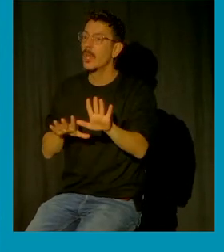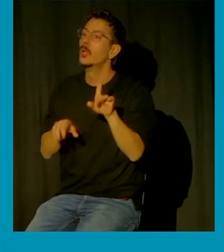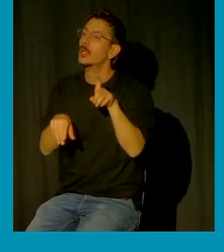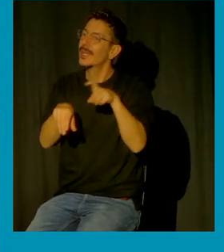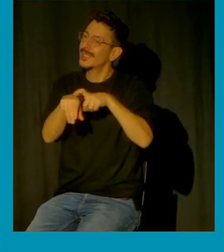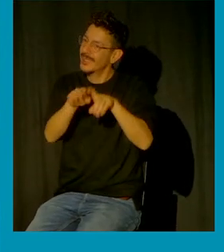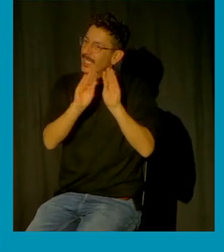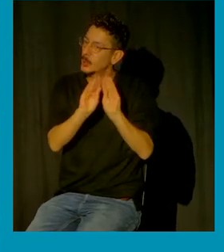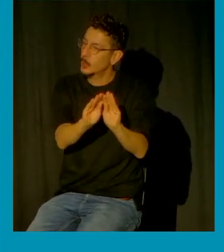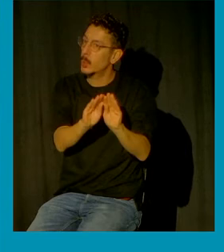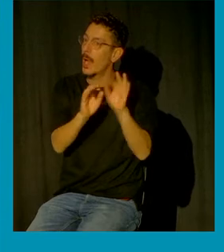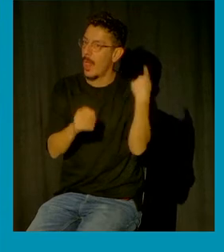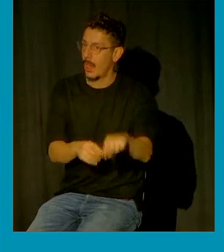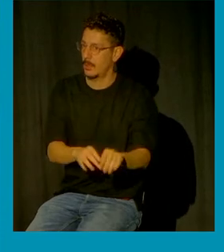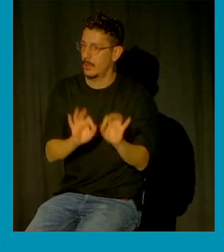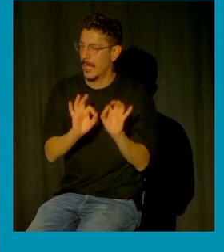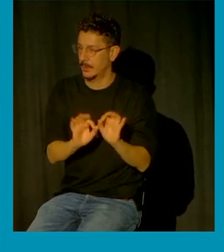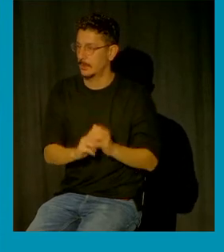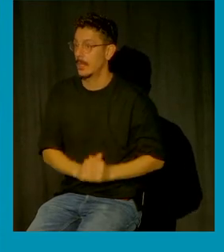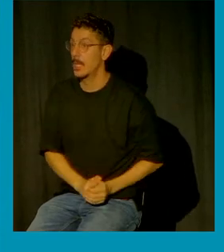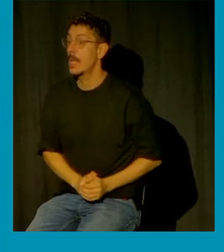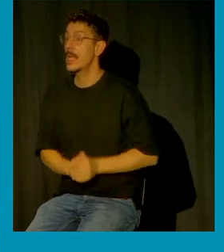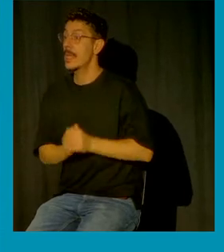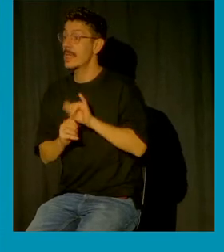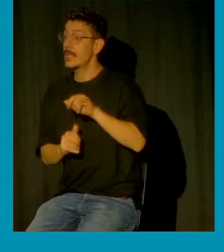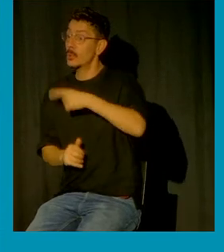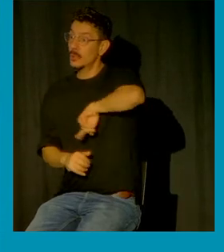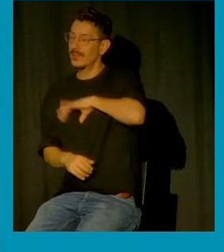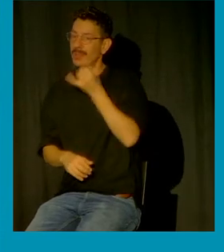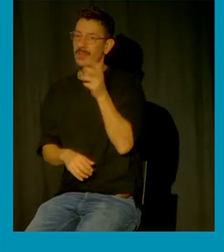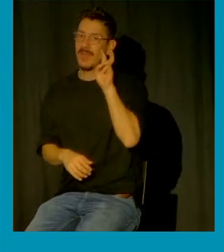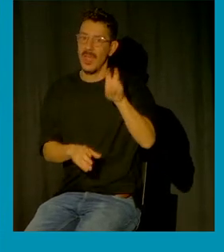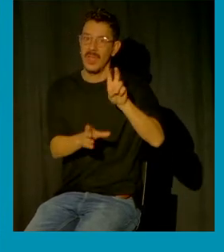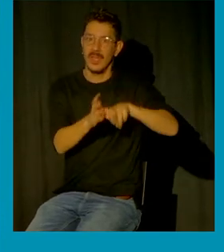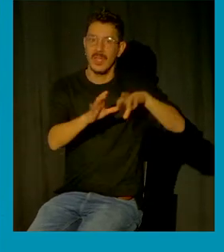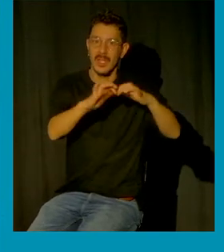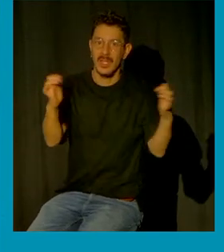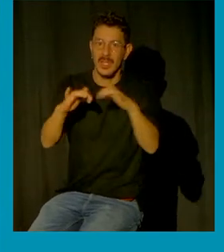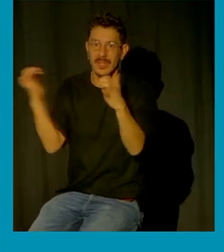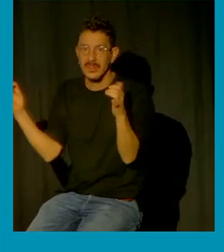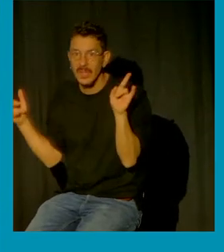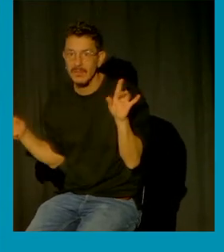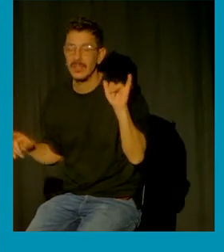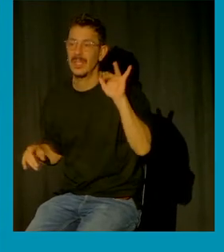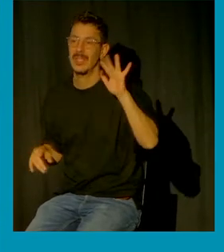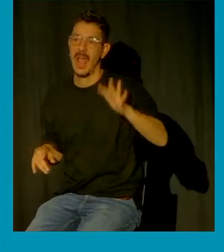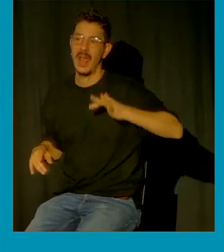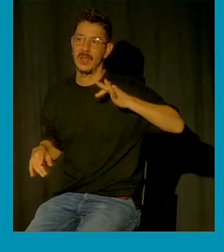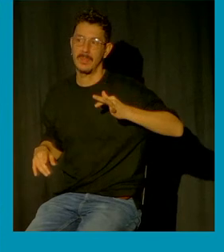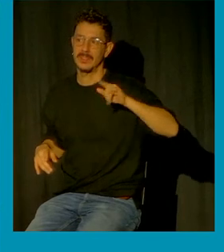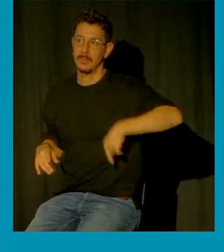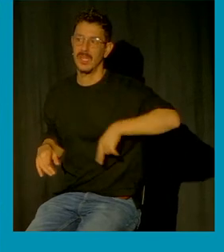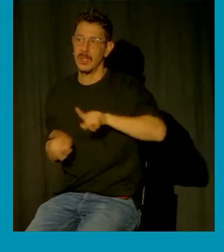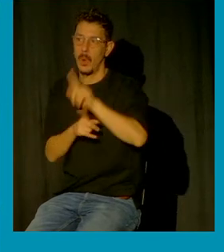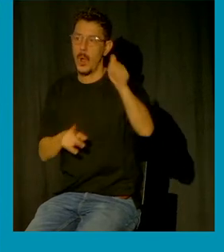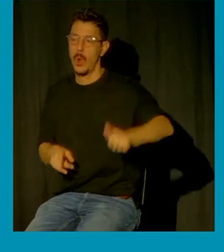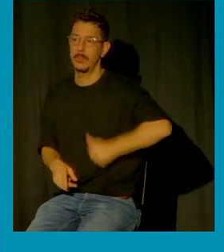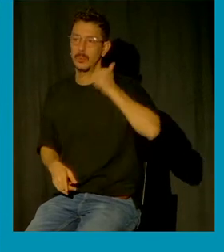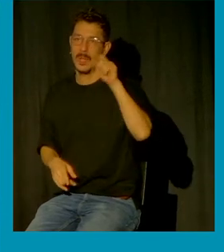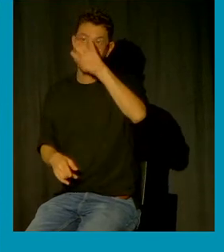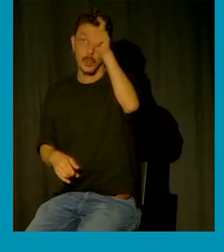que hem de com ben explicat la Laia en les que hem d'intervindre i que són també una oportunitat per